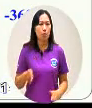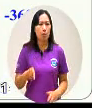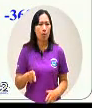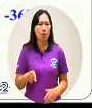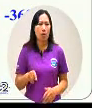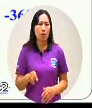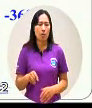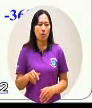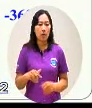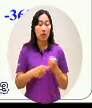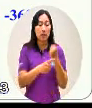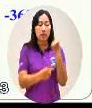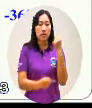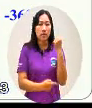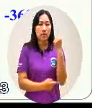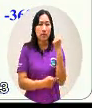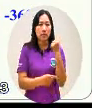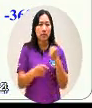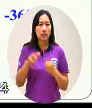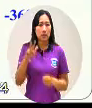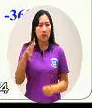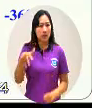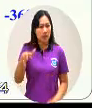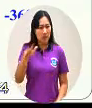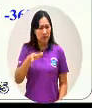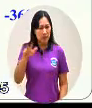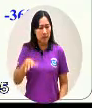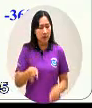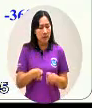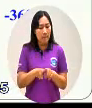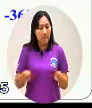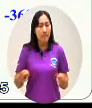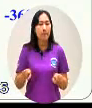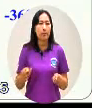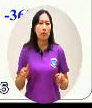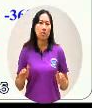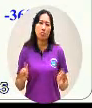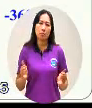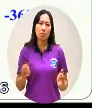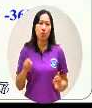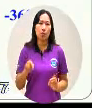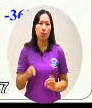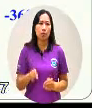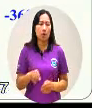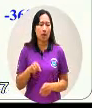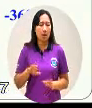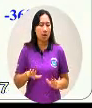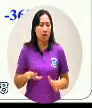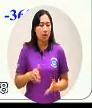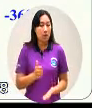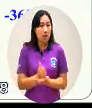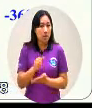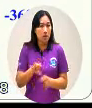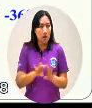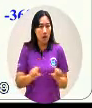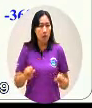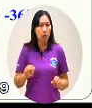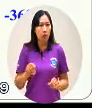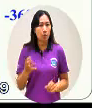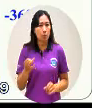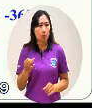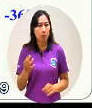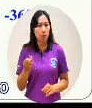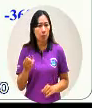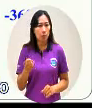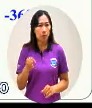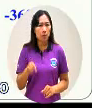7,000平啦。咱已经取得土地，已经有差不多64%，差不多有将近到尾4,000多